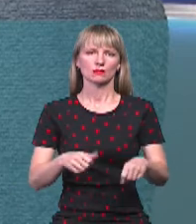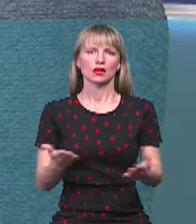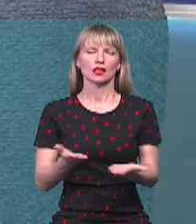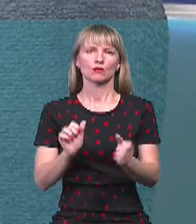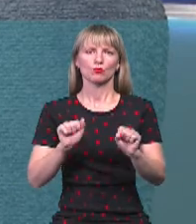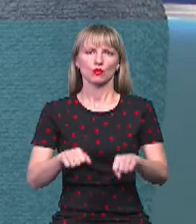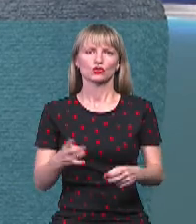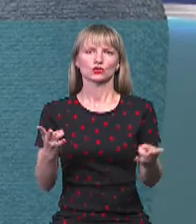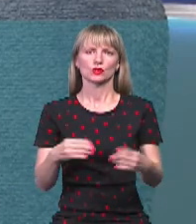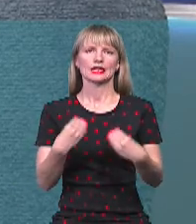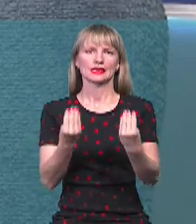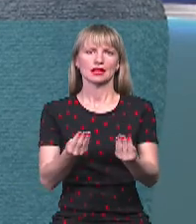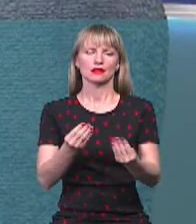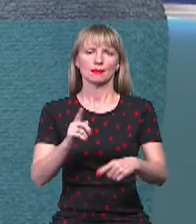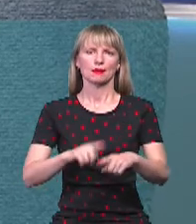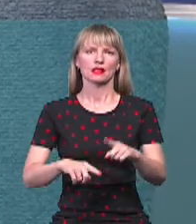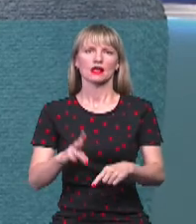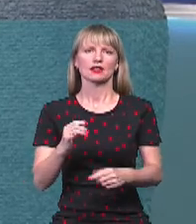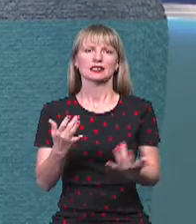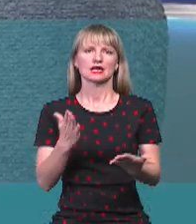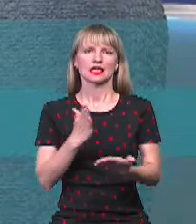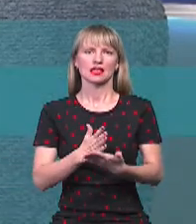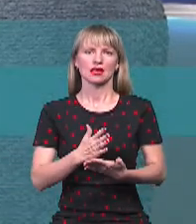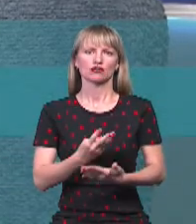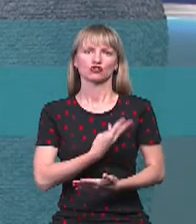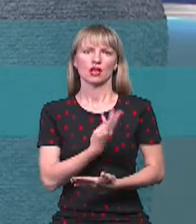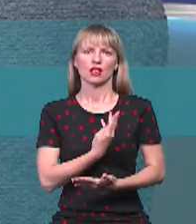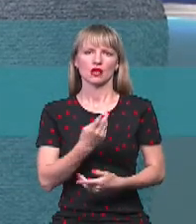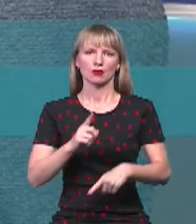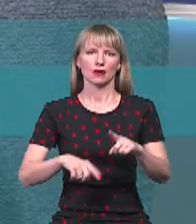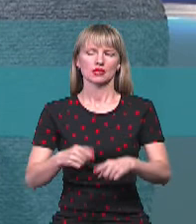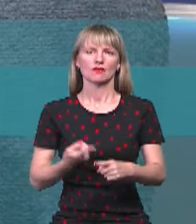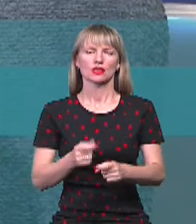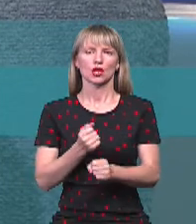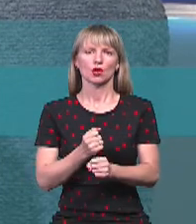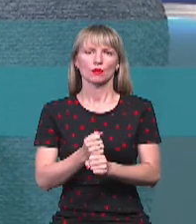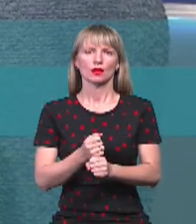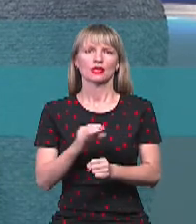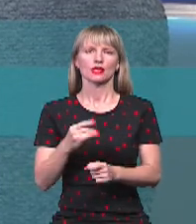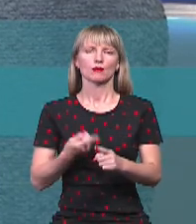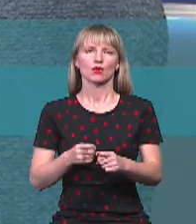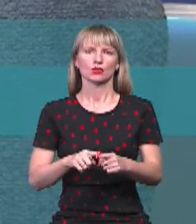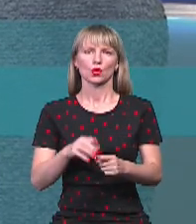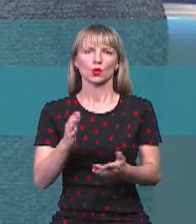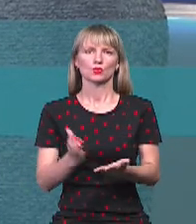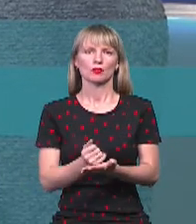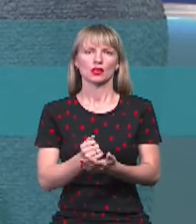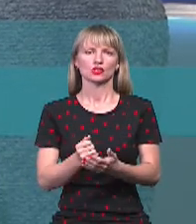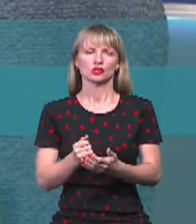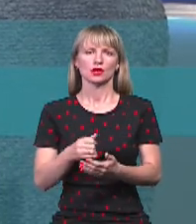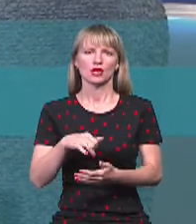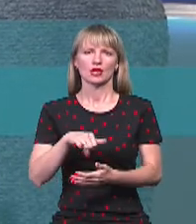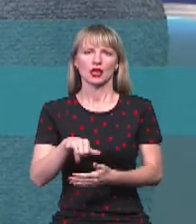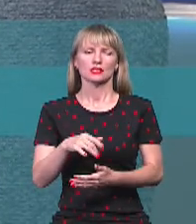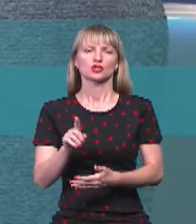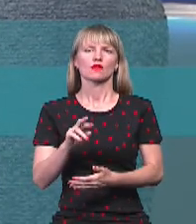можна і треба дати батькам, наскільки є воля батьків це робити, і все-таки і про цей успішний кейс. Спочатку давайте про батьків. Що